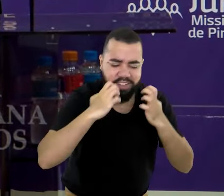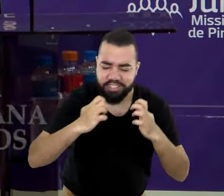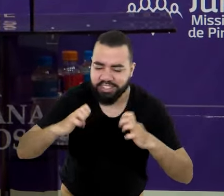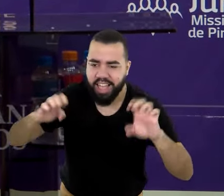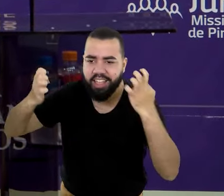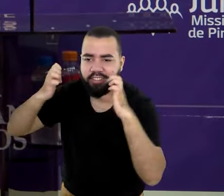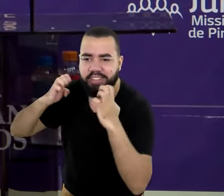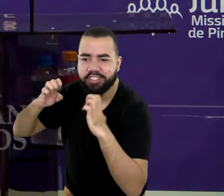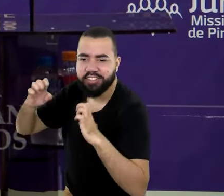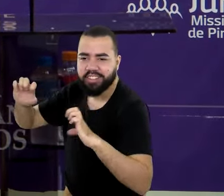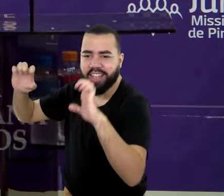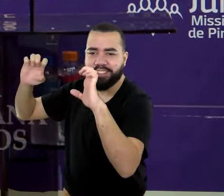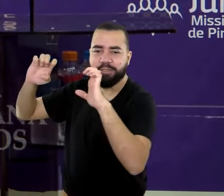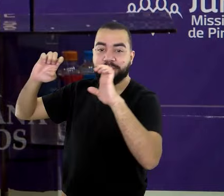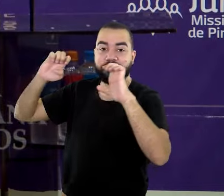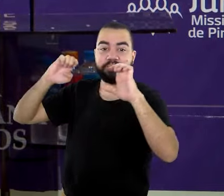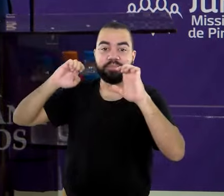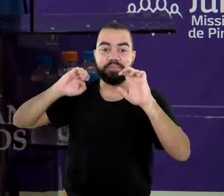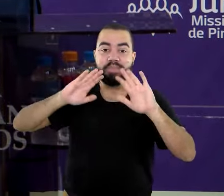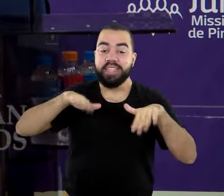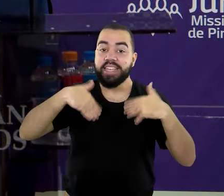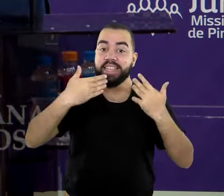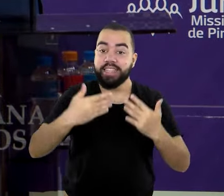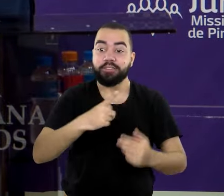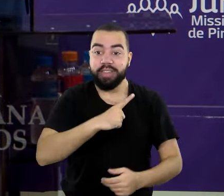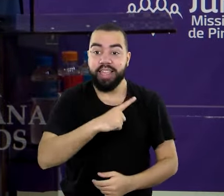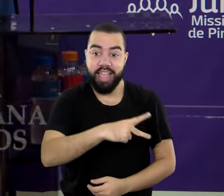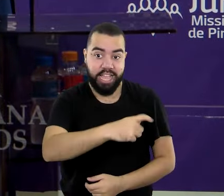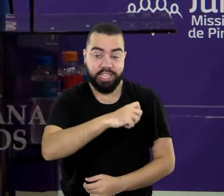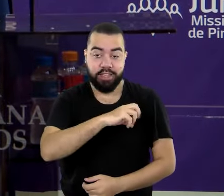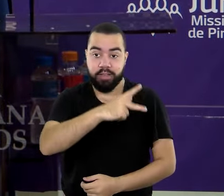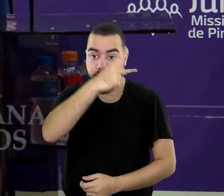경양식 업소를 방문했습니다. E a seminarista que também